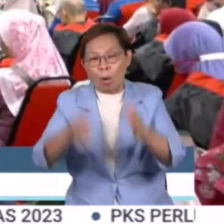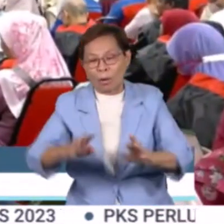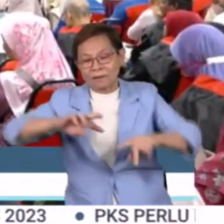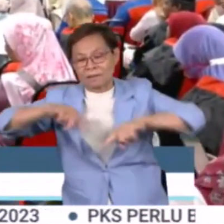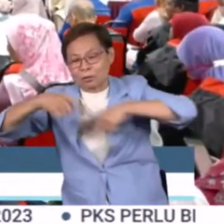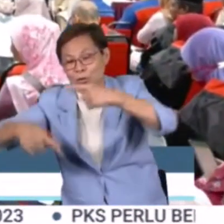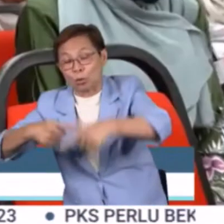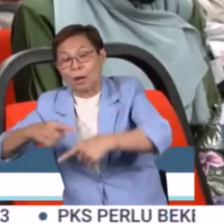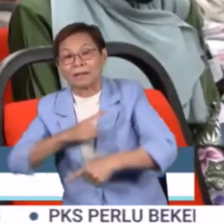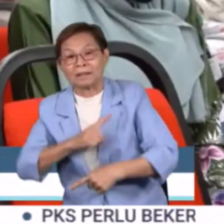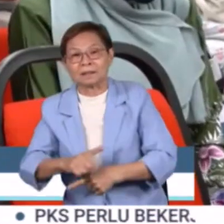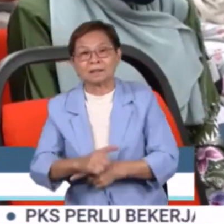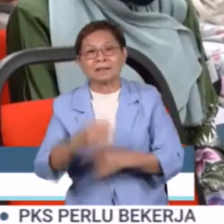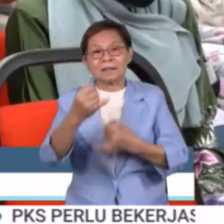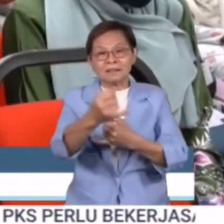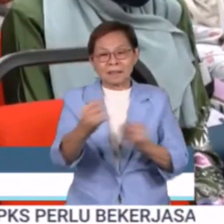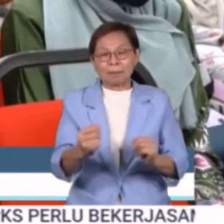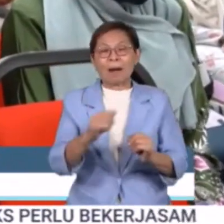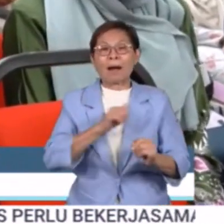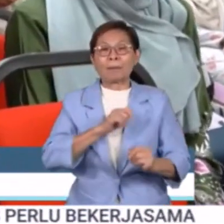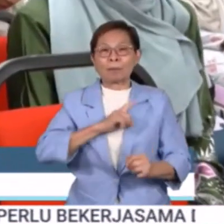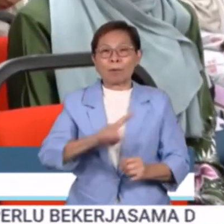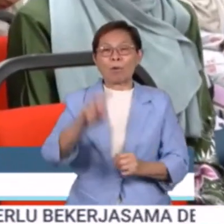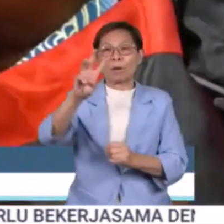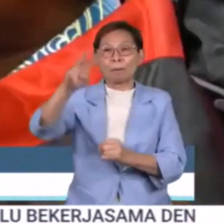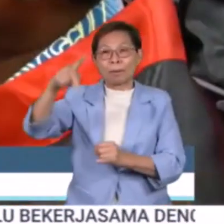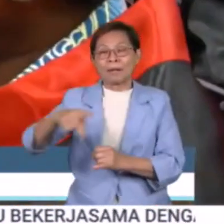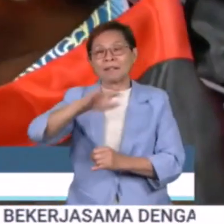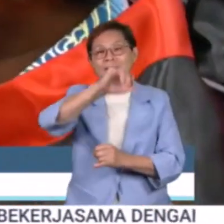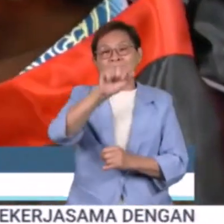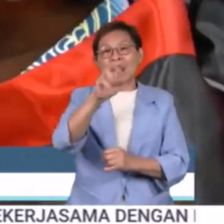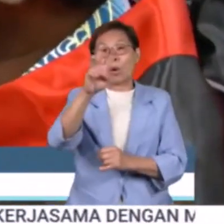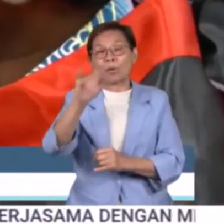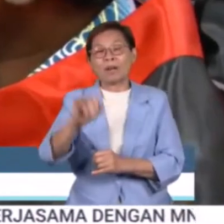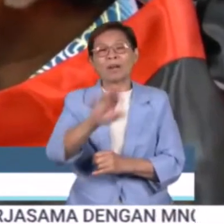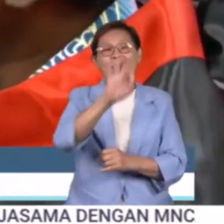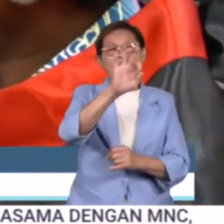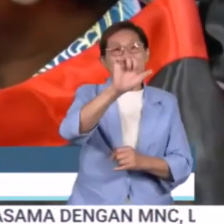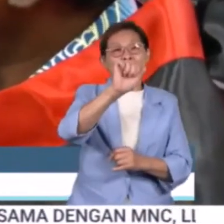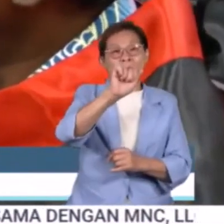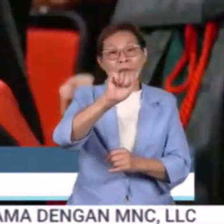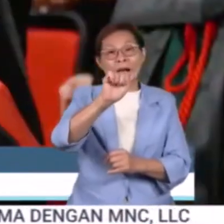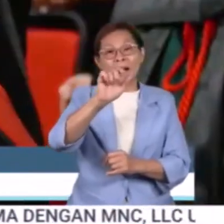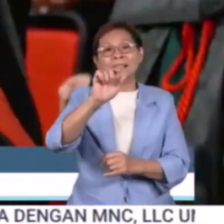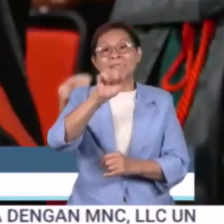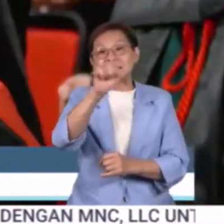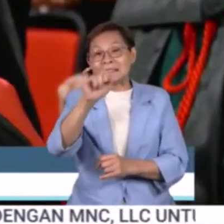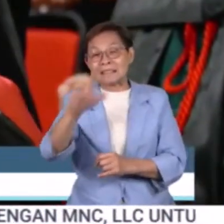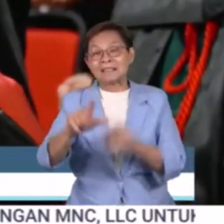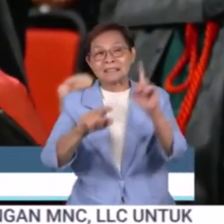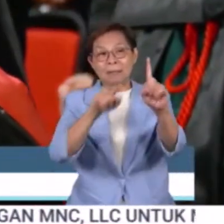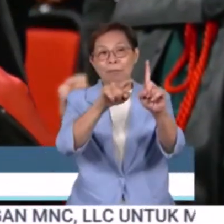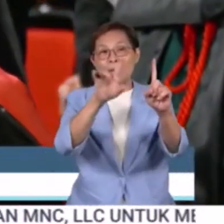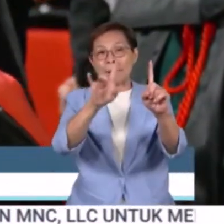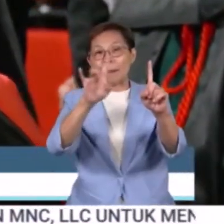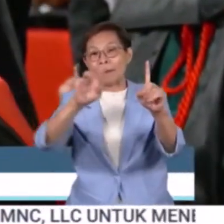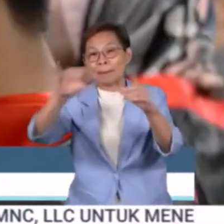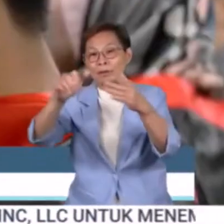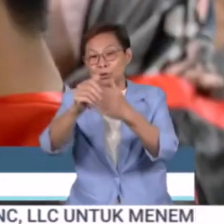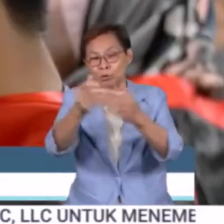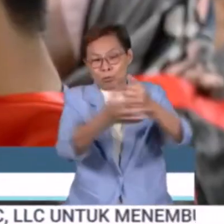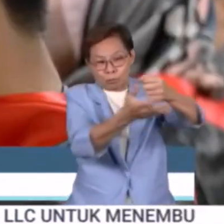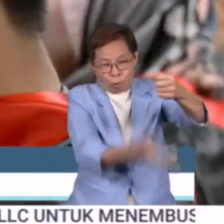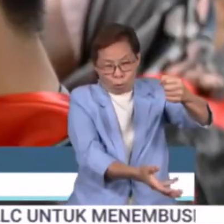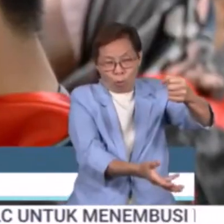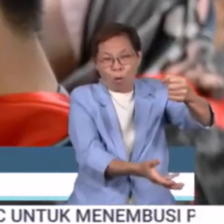Menurut Timbalan Pengarah Operasi Jabatan Agama Islam Wilayah Persekutuan Jawi, Muhammad Fazil Abu Kasim, 1.88 juta ringgit